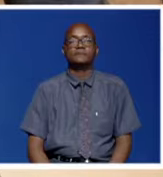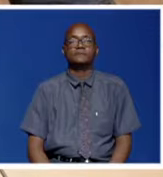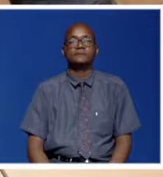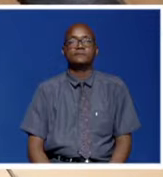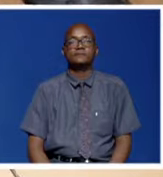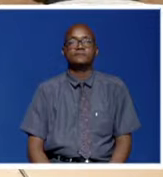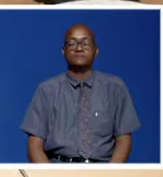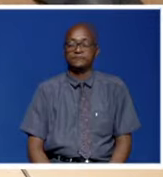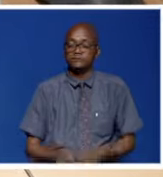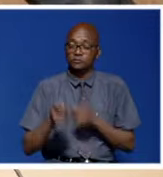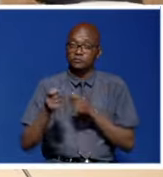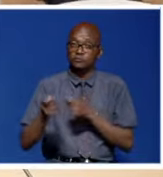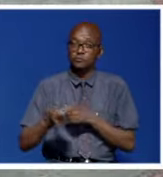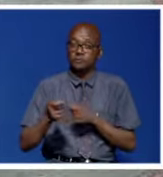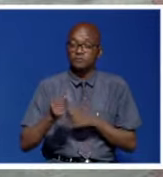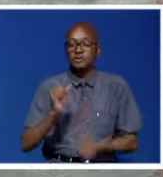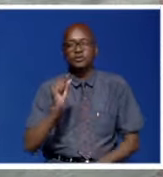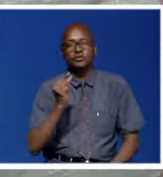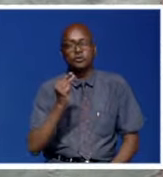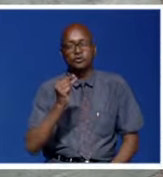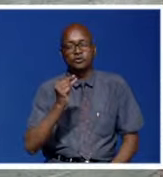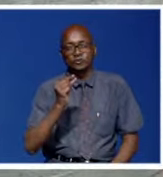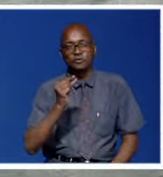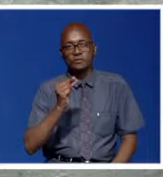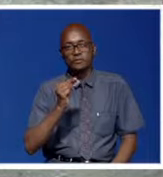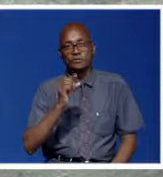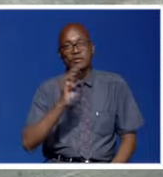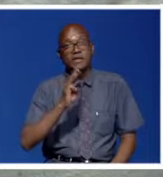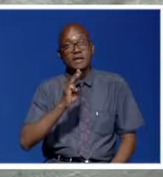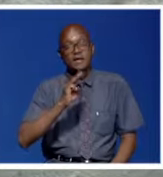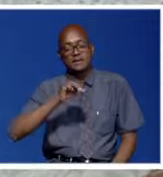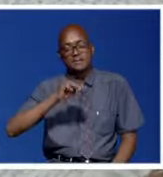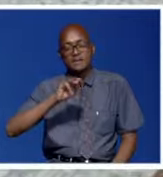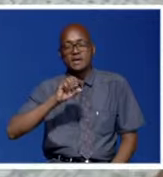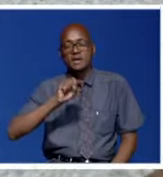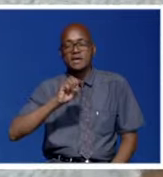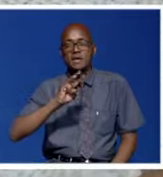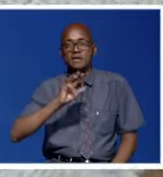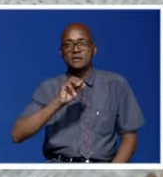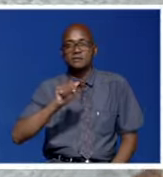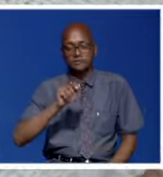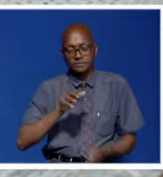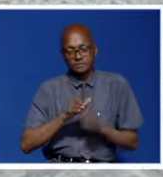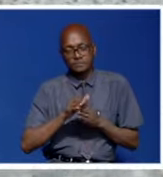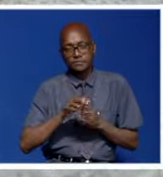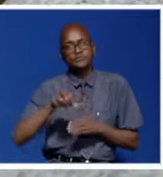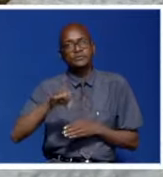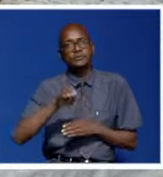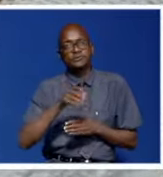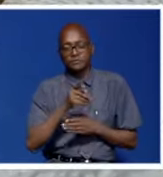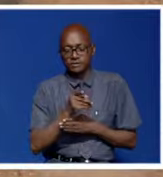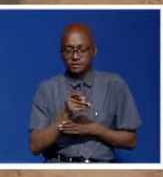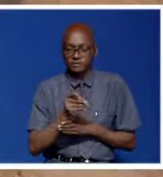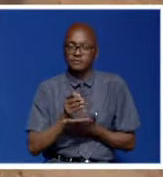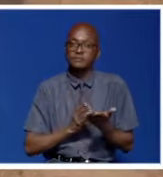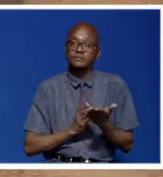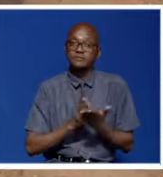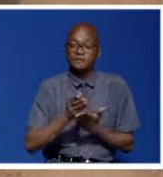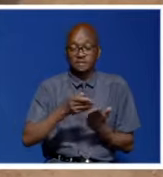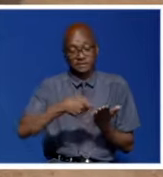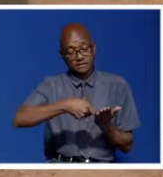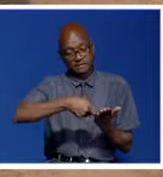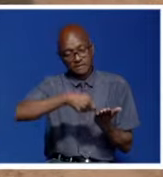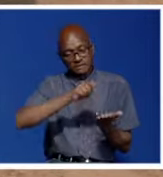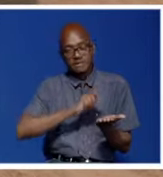Wakulima wa Choroko wilayani Maswa wameeleza kupata soko la uhakika la zao hilo kupitia mfumo wa stakabadhi